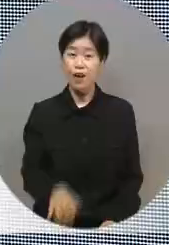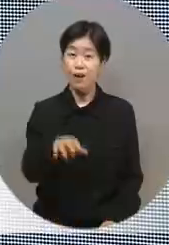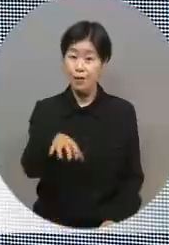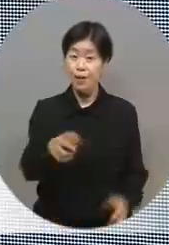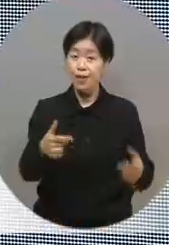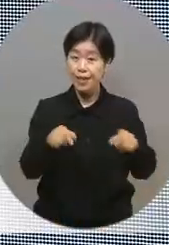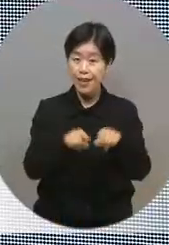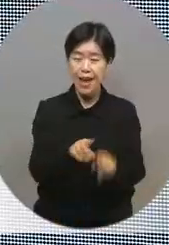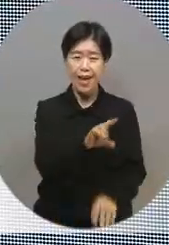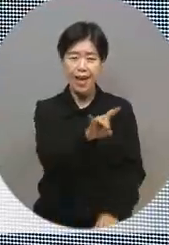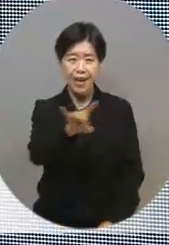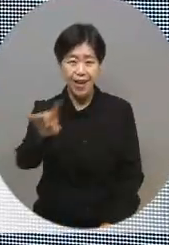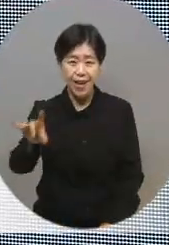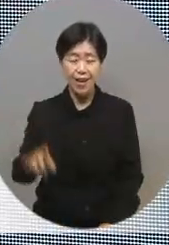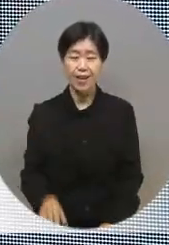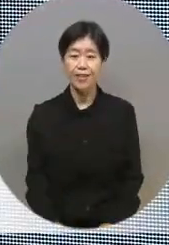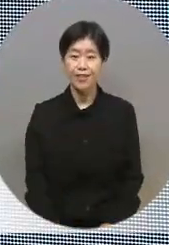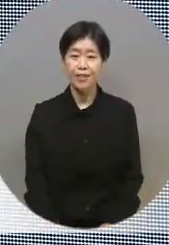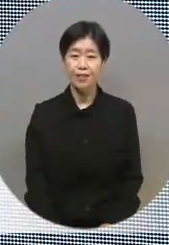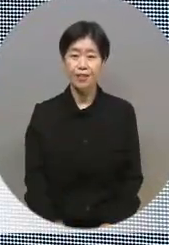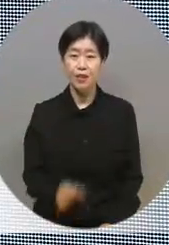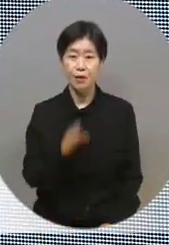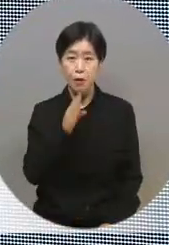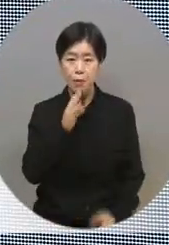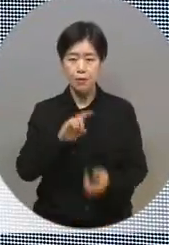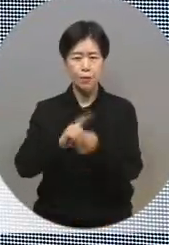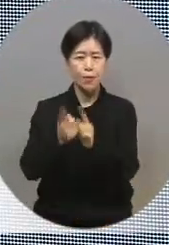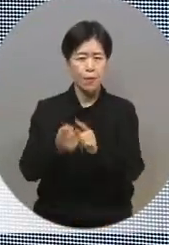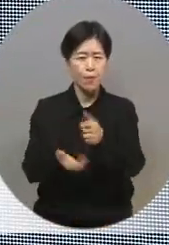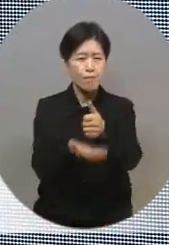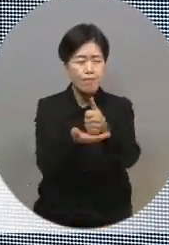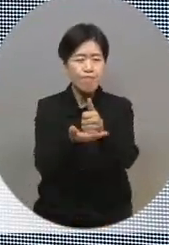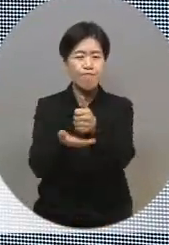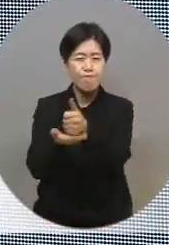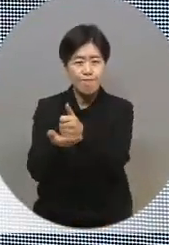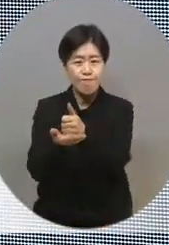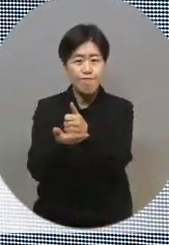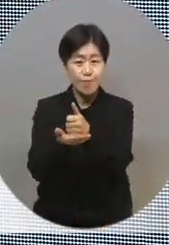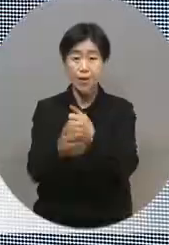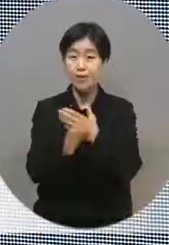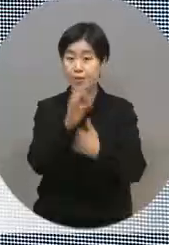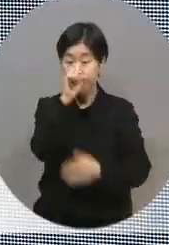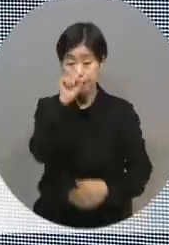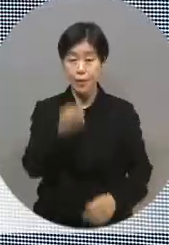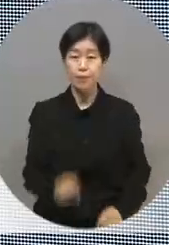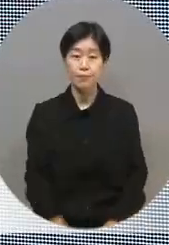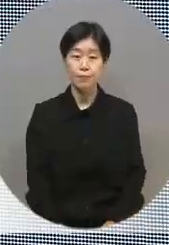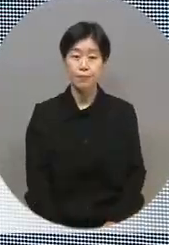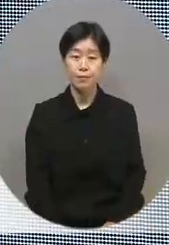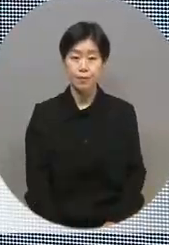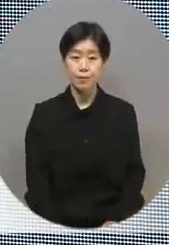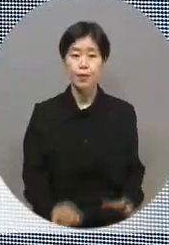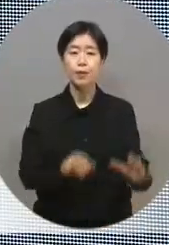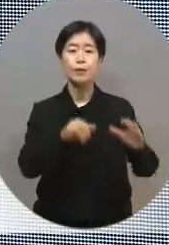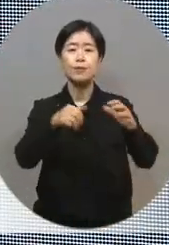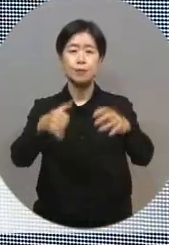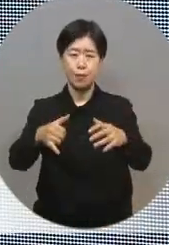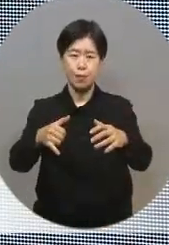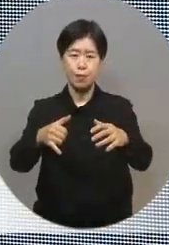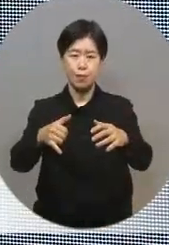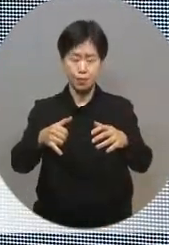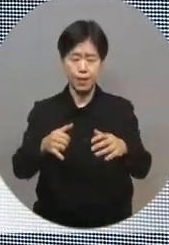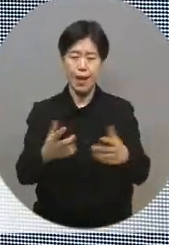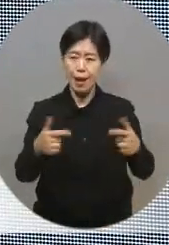계신 한 분 한 분들이 해외에서 오신 선수들에게 큰 힘을 좀 주시고 그래서 글로벌 시대를